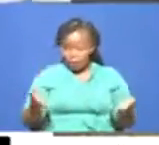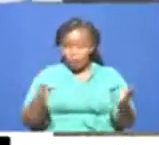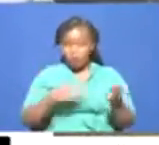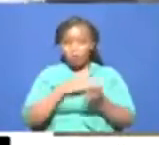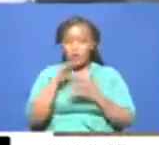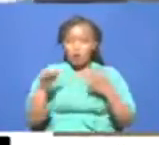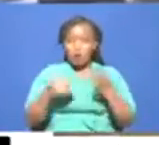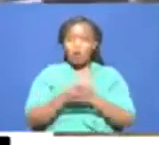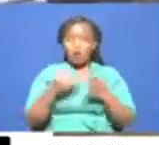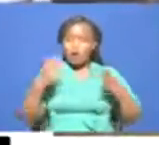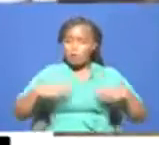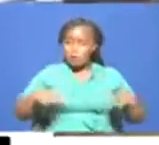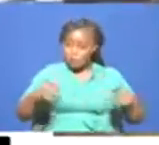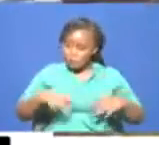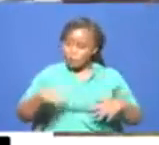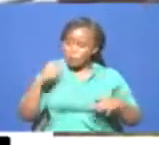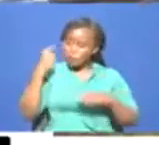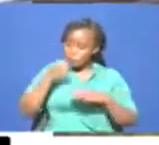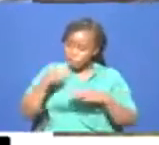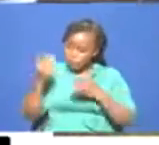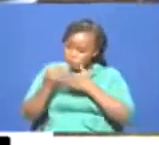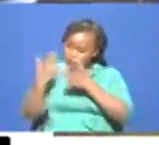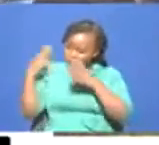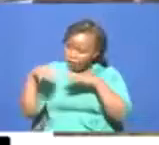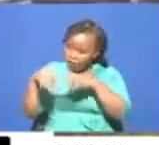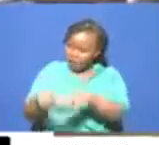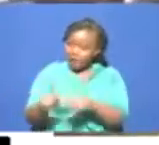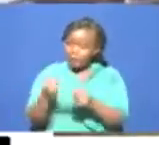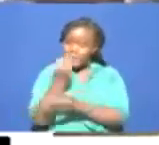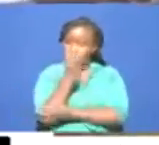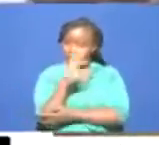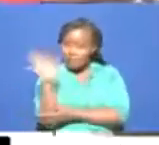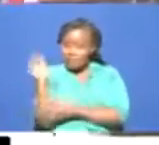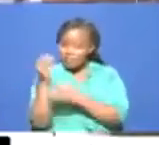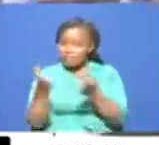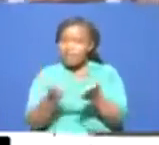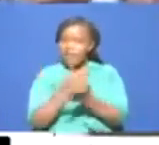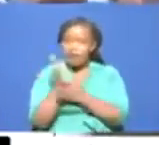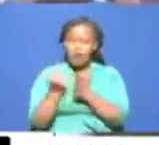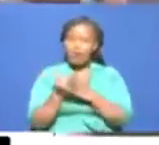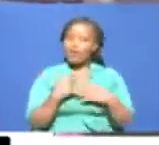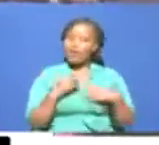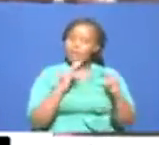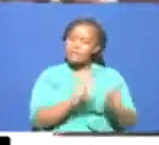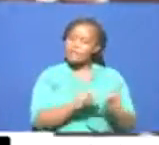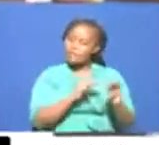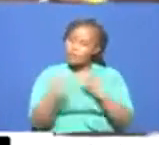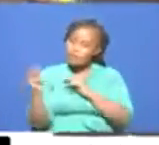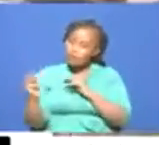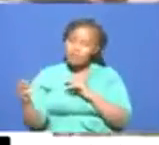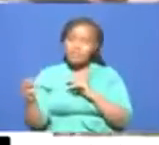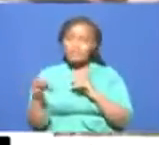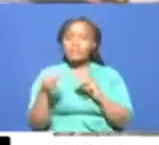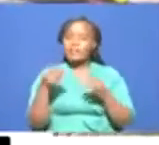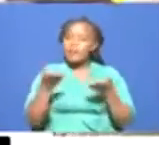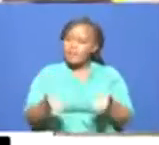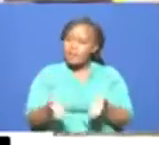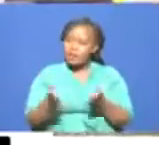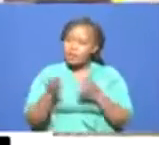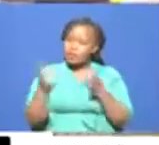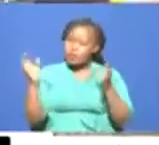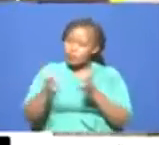walikuwa ndani ya msitu wameondoka ndani ya msitu. Walileta kwetu kwa msitu